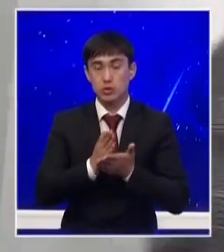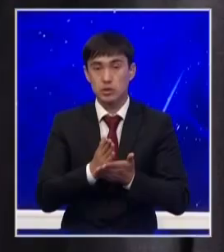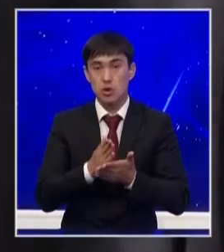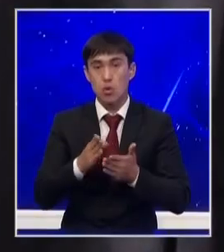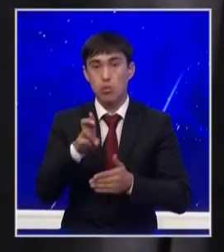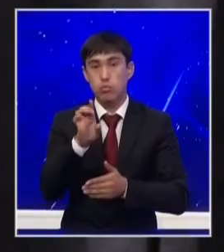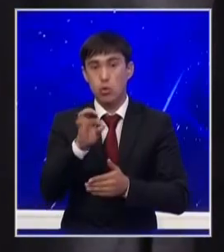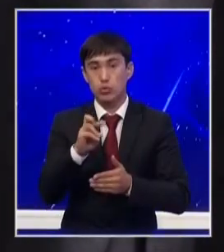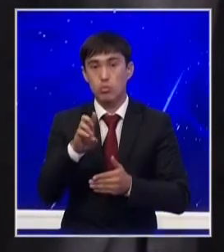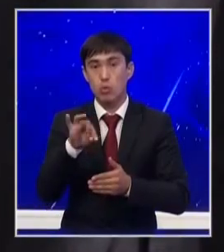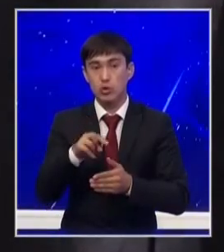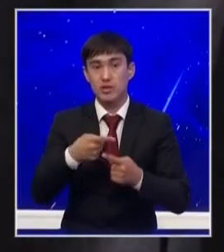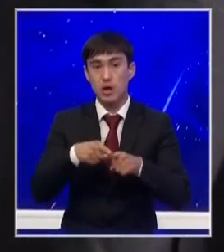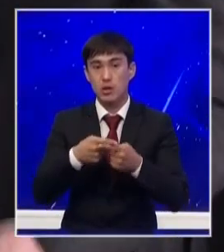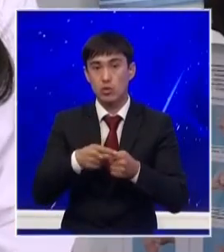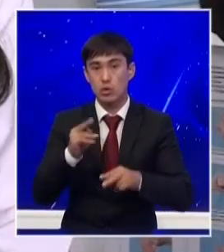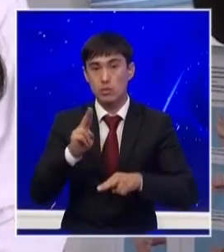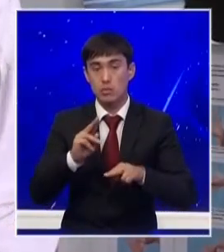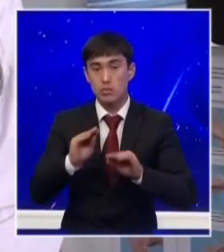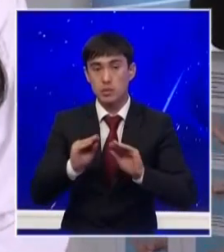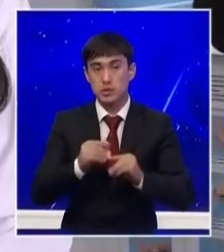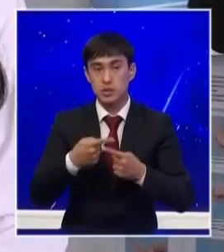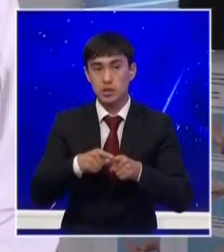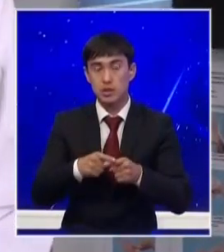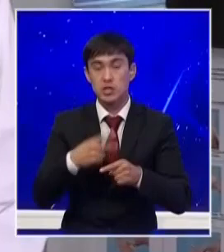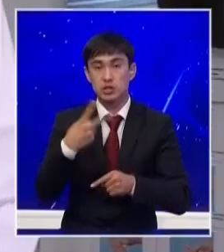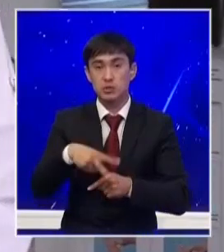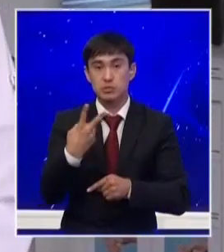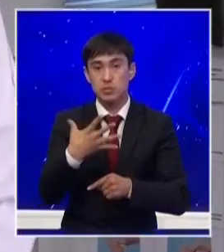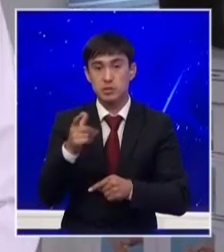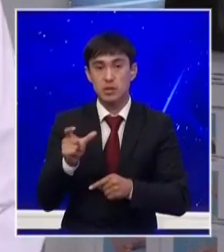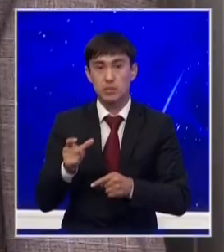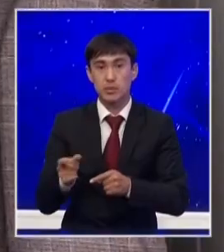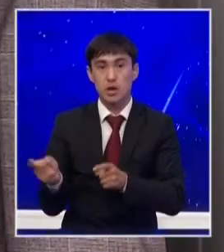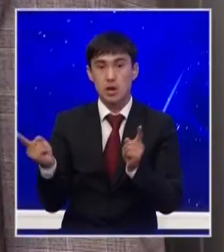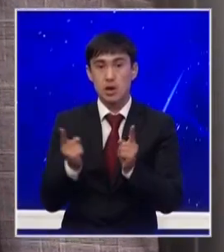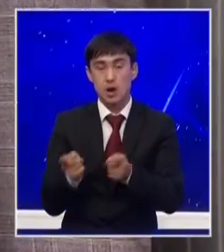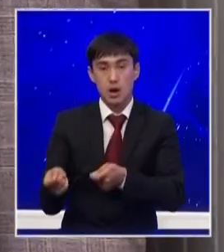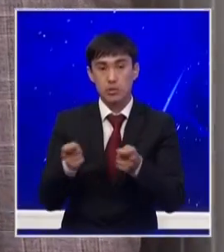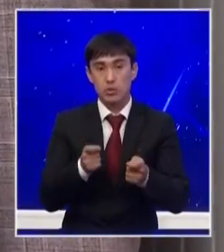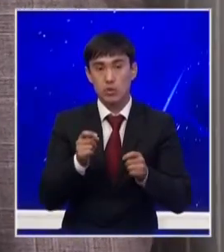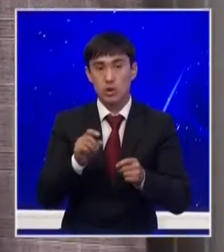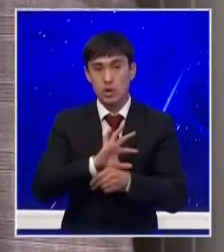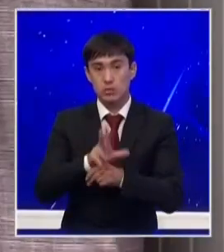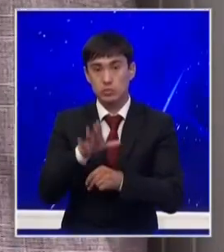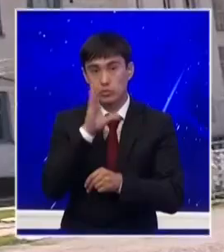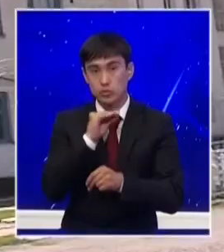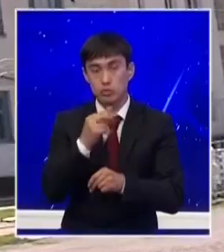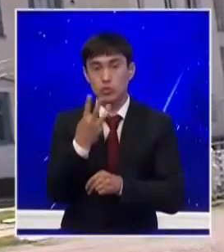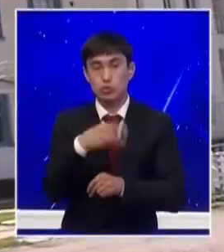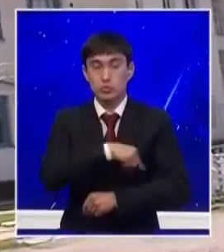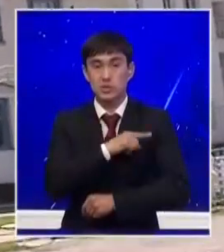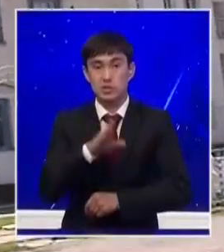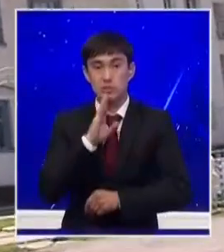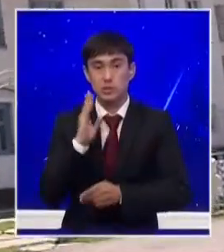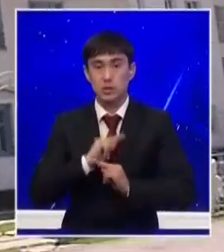блокты модульді технологиямен салынған, күніне 20-25 адамды қабылдауға қауқарлы. Үш медицина қызметкері еңбек етеді. Алтай